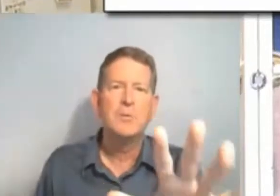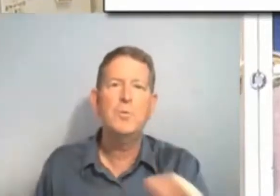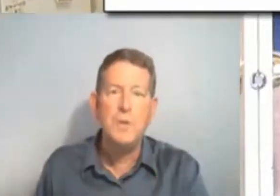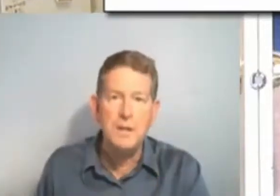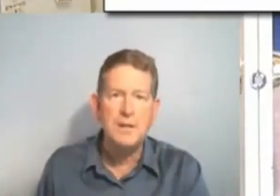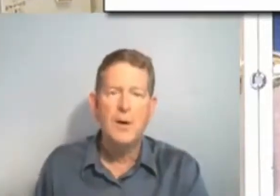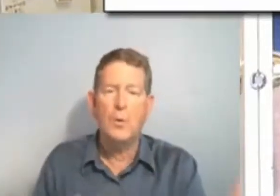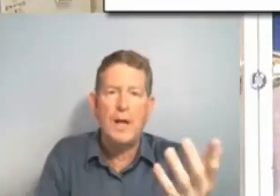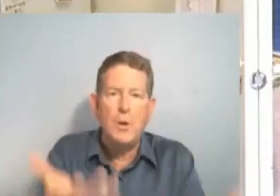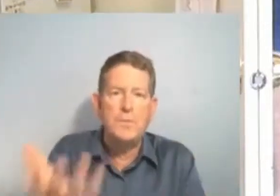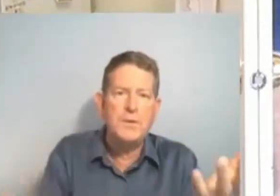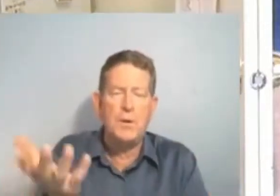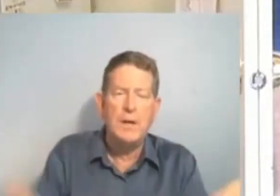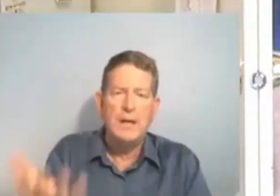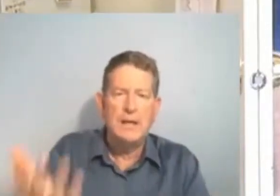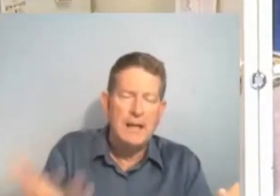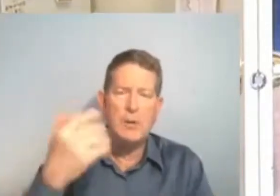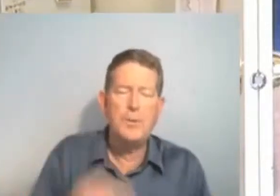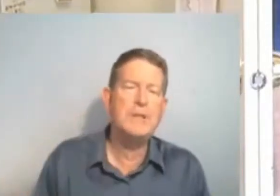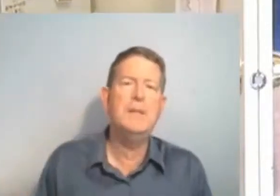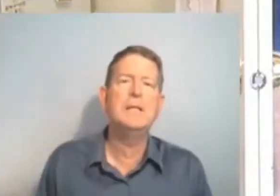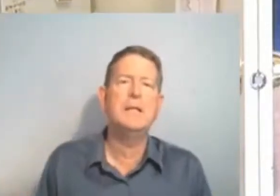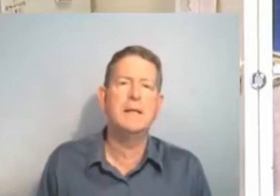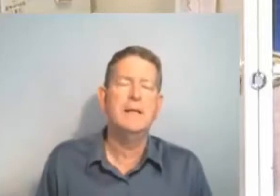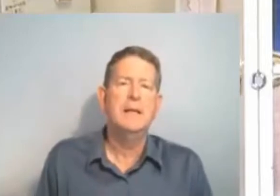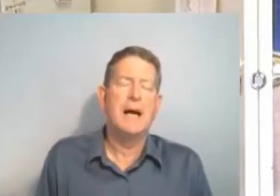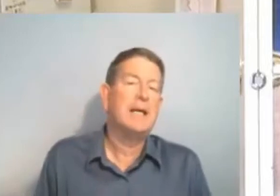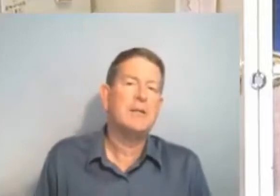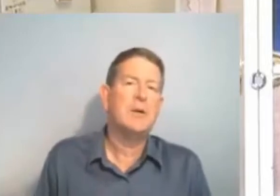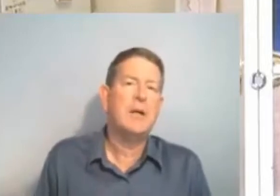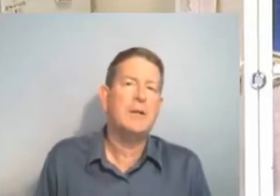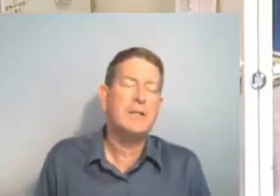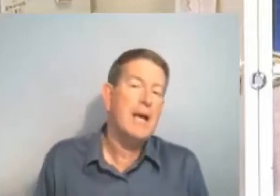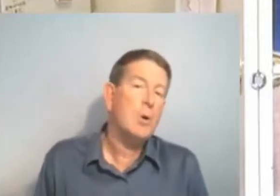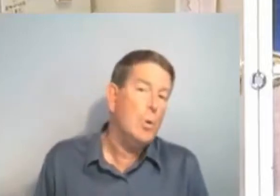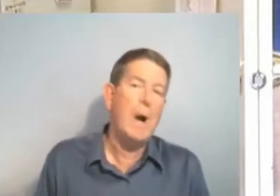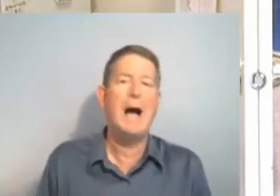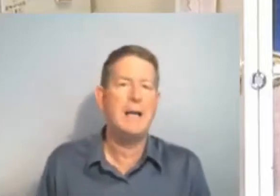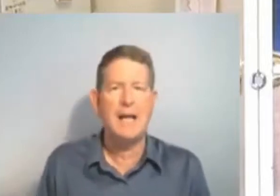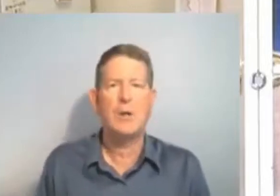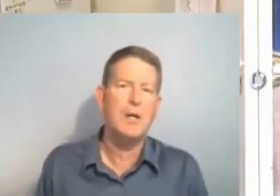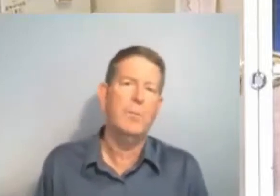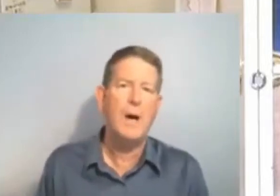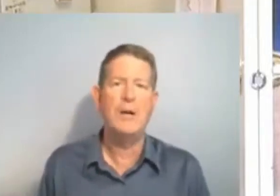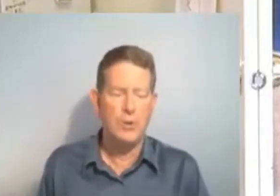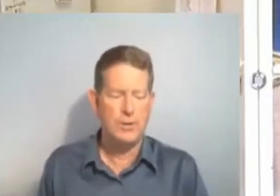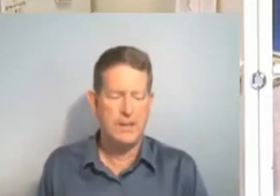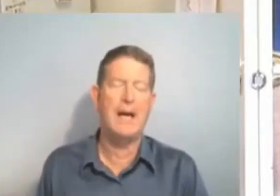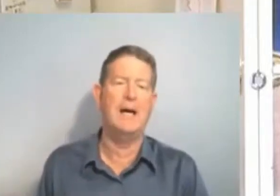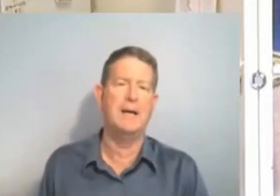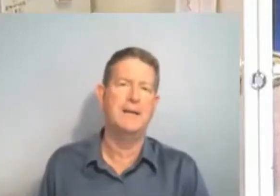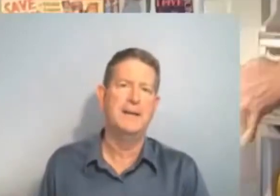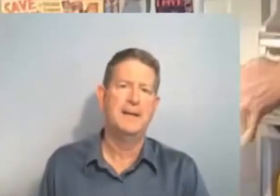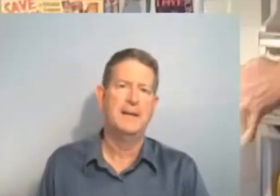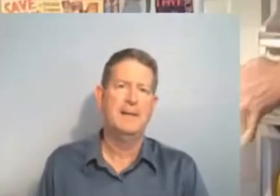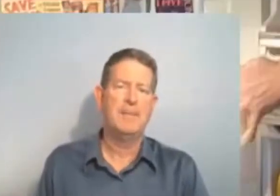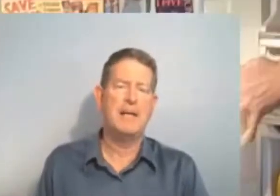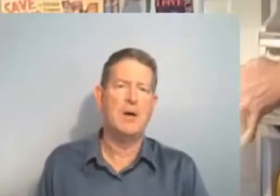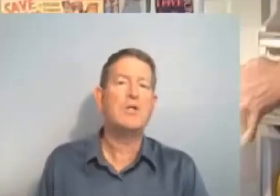45. Oui, on a une option. Il y a deux possibilités, hein, à 15h45 ou à 4h moins le